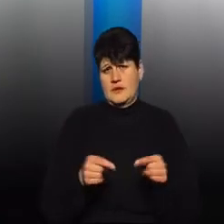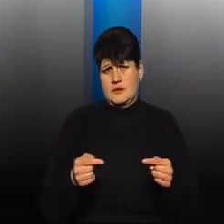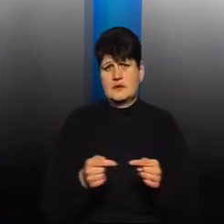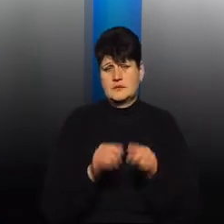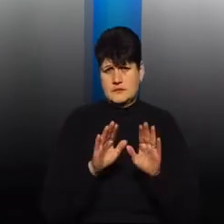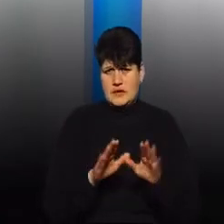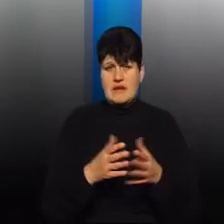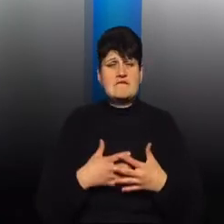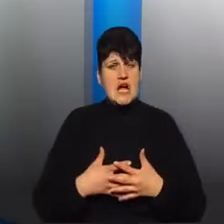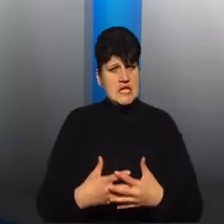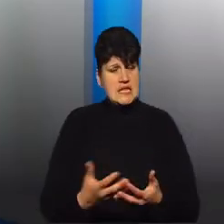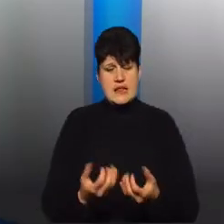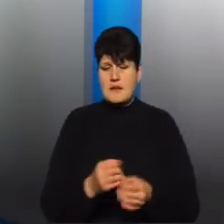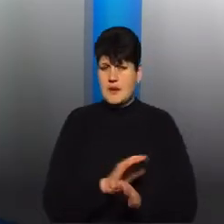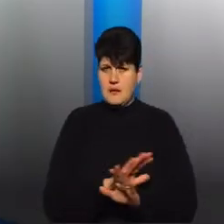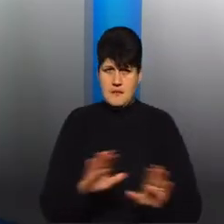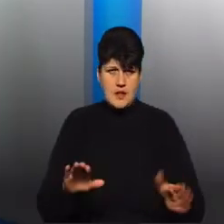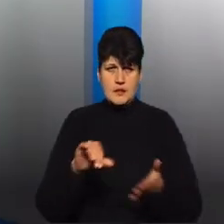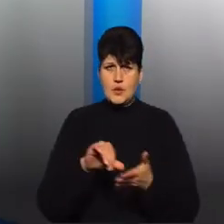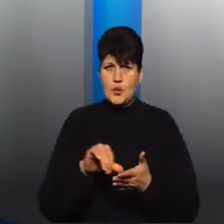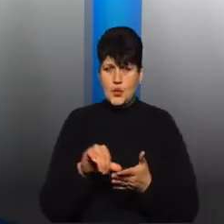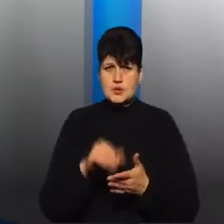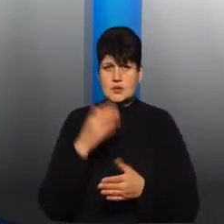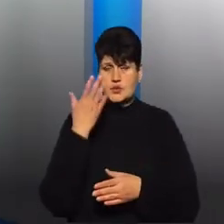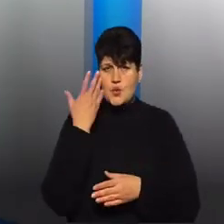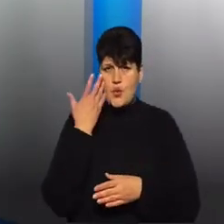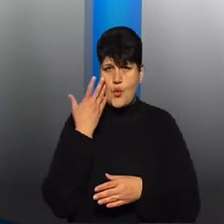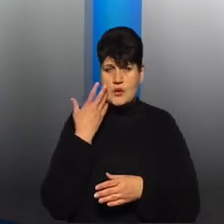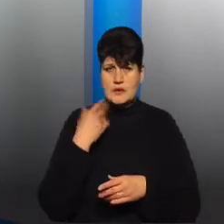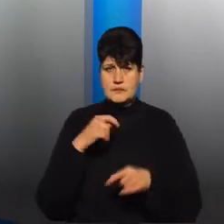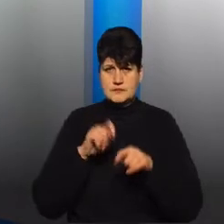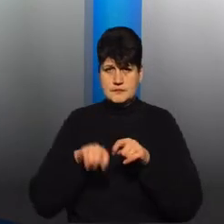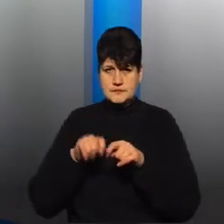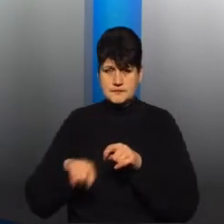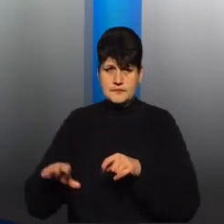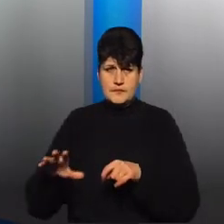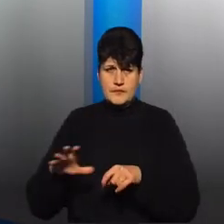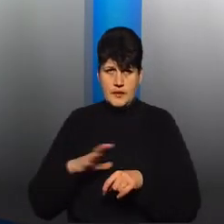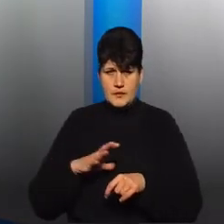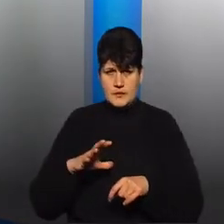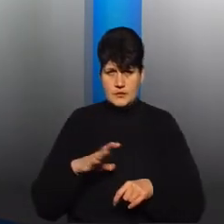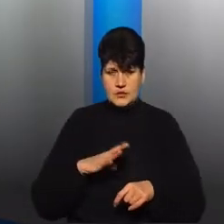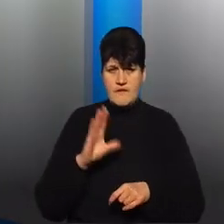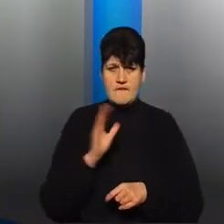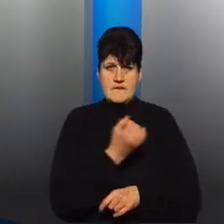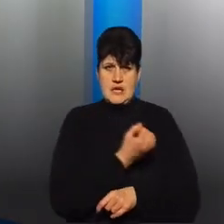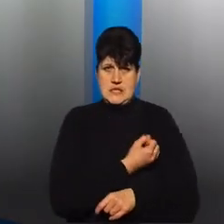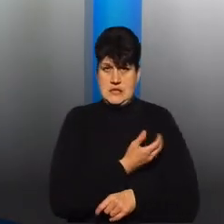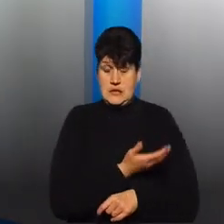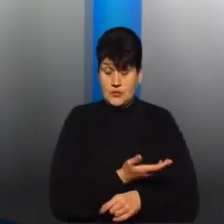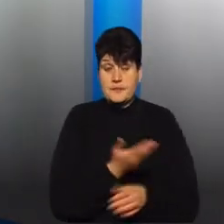участь в клінічних дослідженнях, коли випробовували, робили дані вакцини. Але